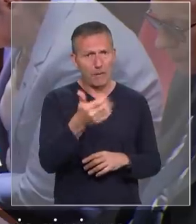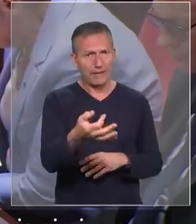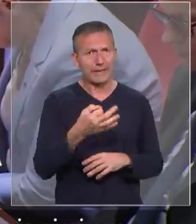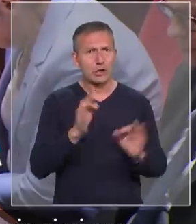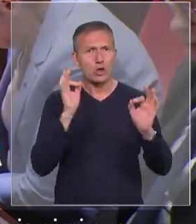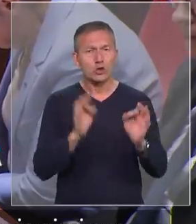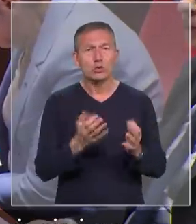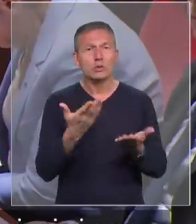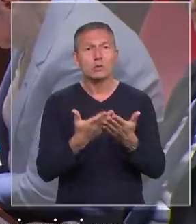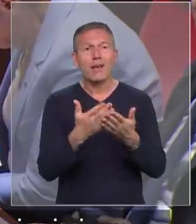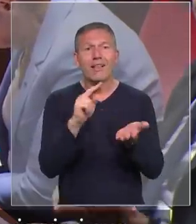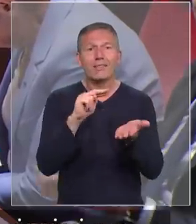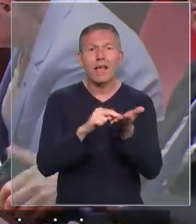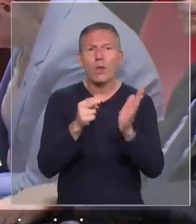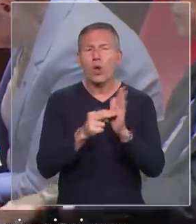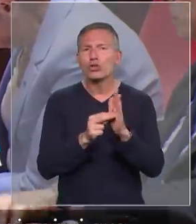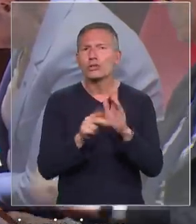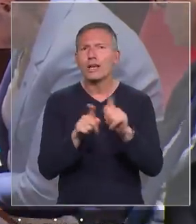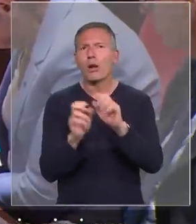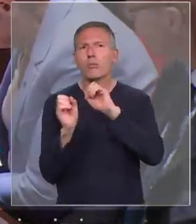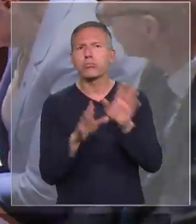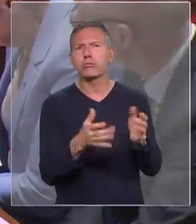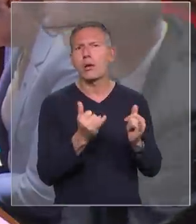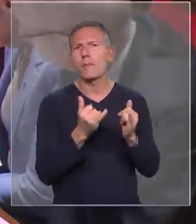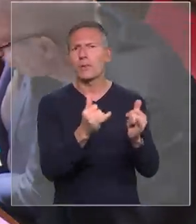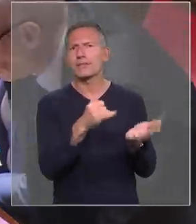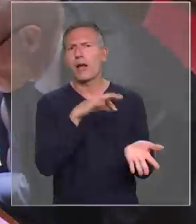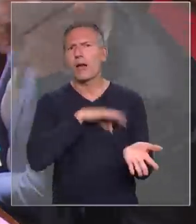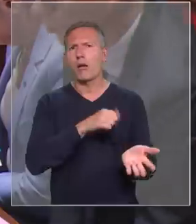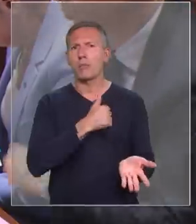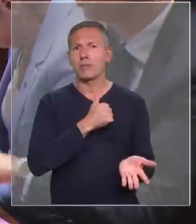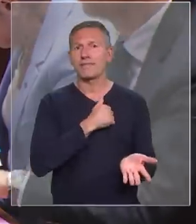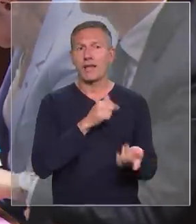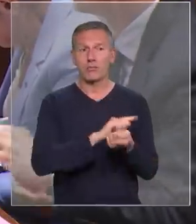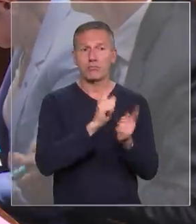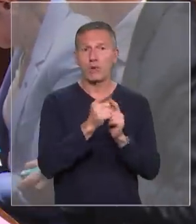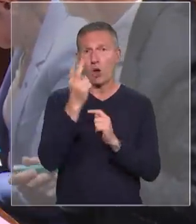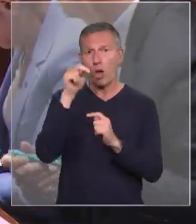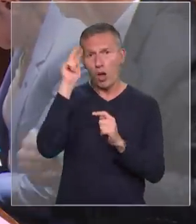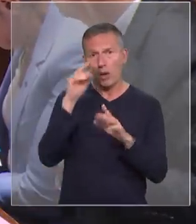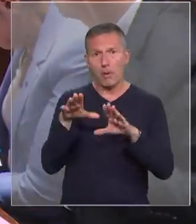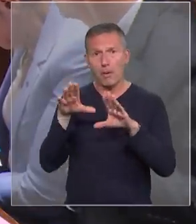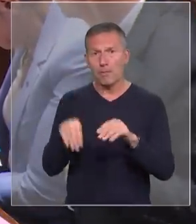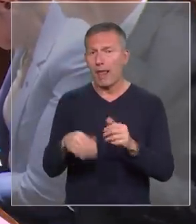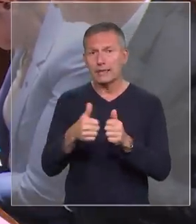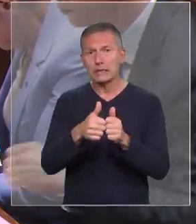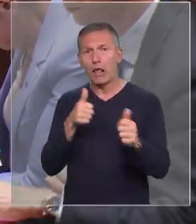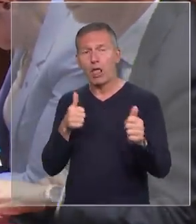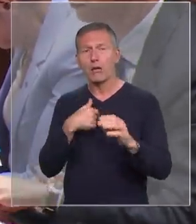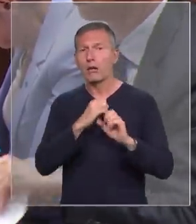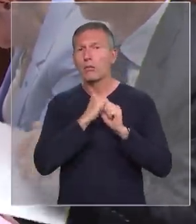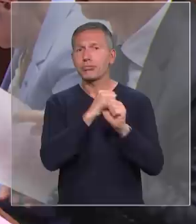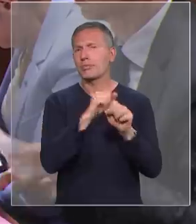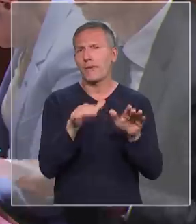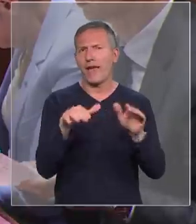hors de question que cette technologie se retrouve entre les mains de puissants intérêts privés qui placeraient l'Europe dans une situation de dépendance. Et